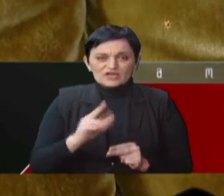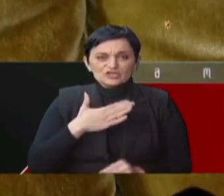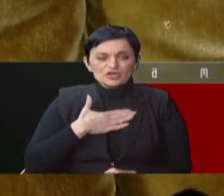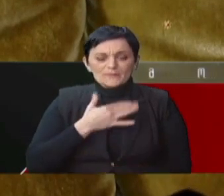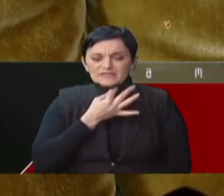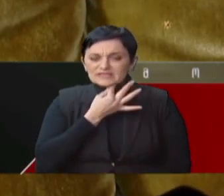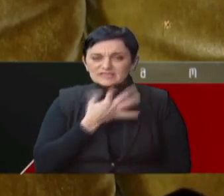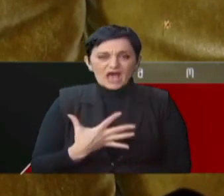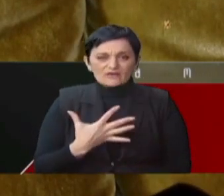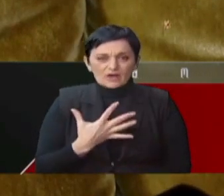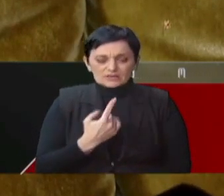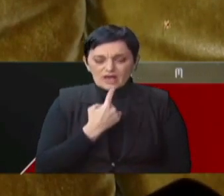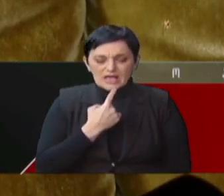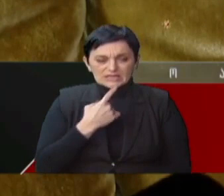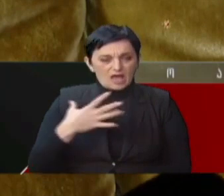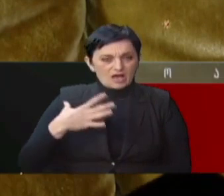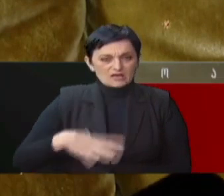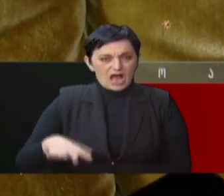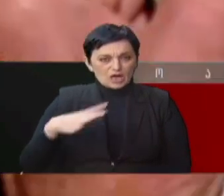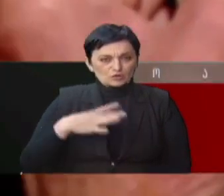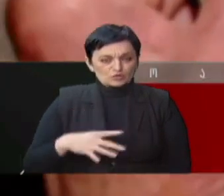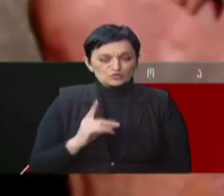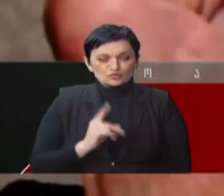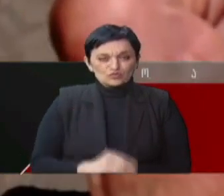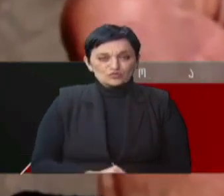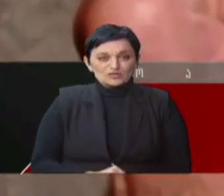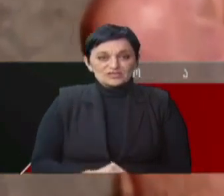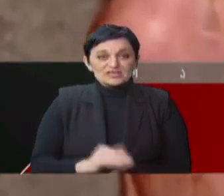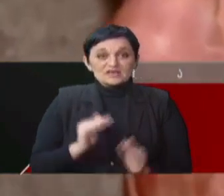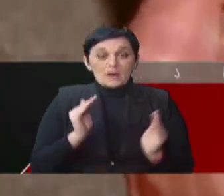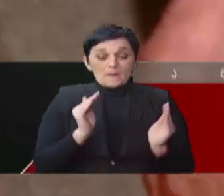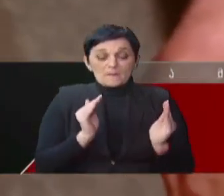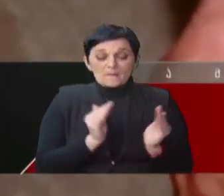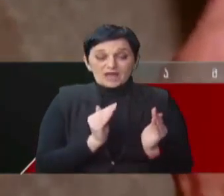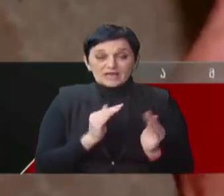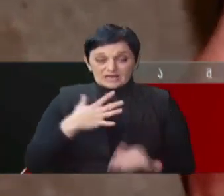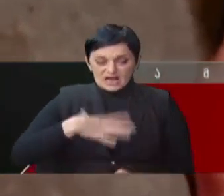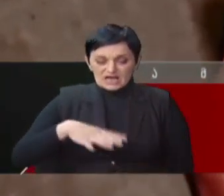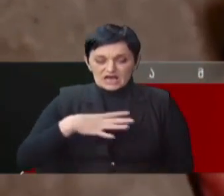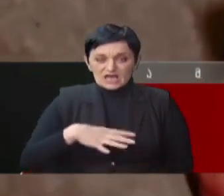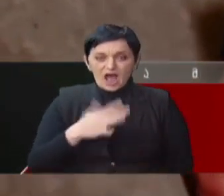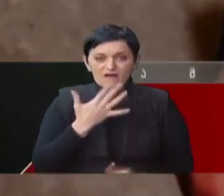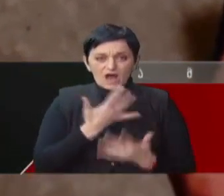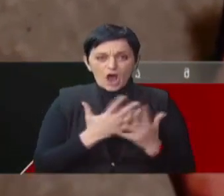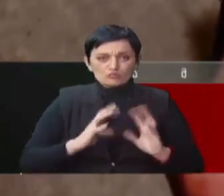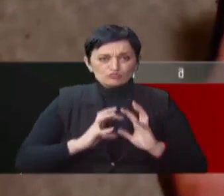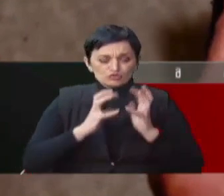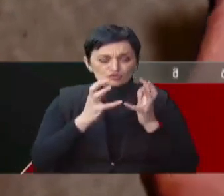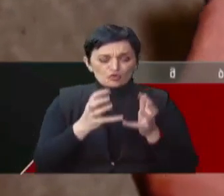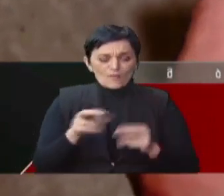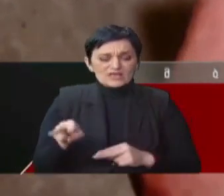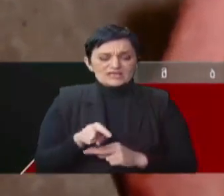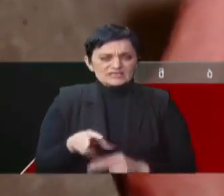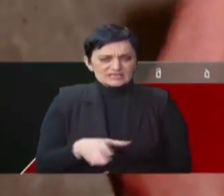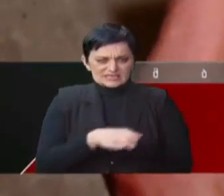საყვარელ ენას ქართულს. პატარა ქართველმა ერმა მსოფლიო ლიტერატურის